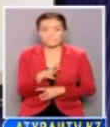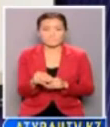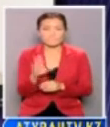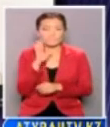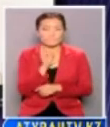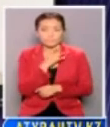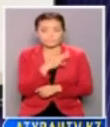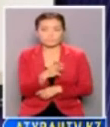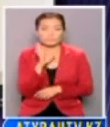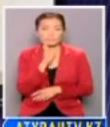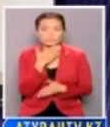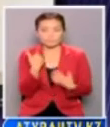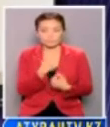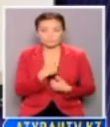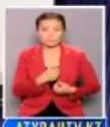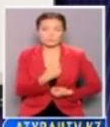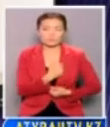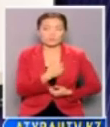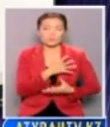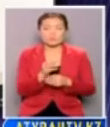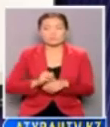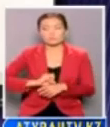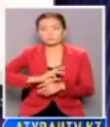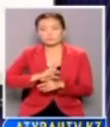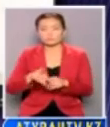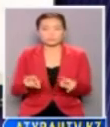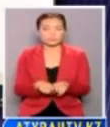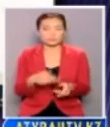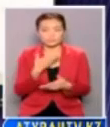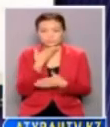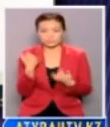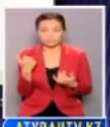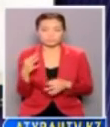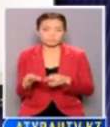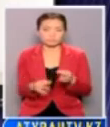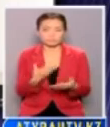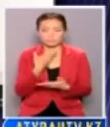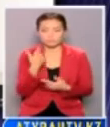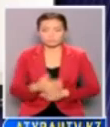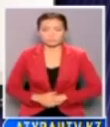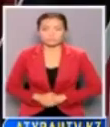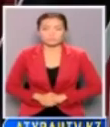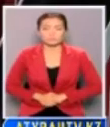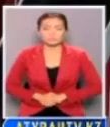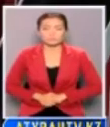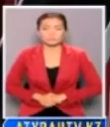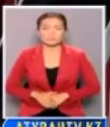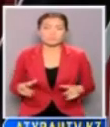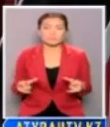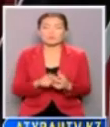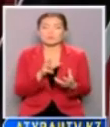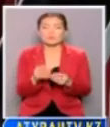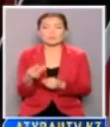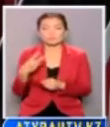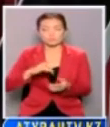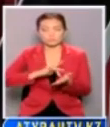ішкім келеді, ана жерде жуынғым келеді. 40 градус ыстықта да ешқандай инфраструктура жоқ. Карантин талаптары